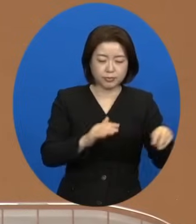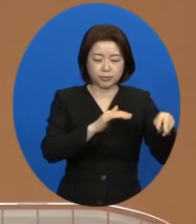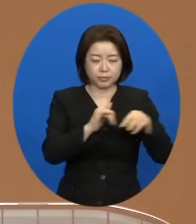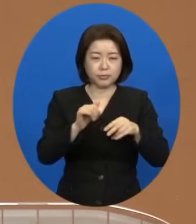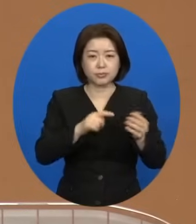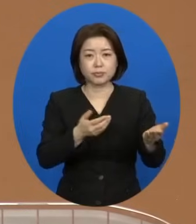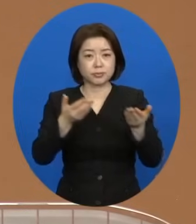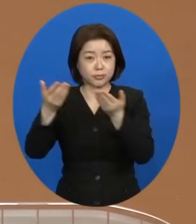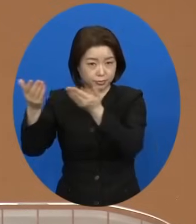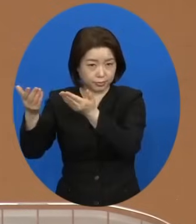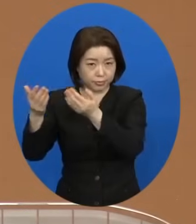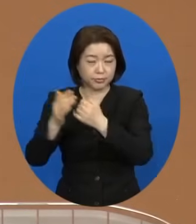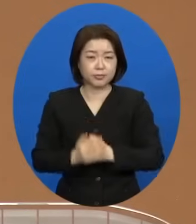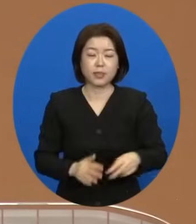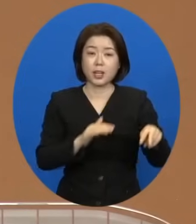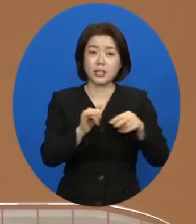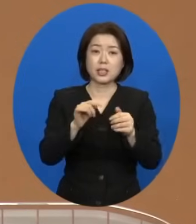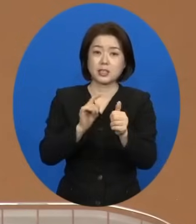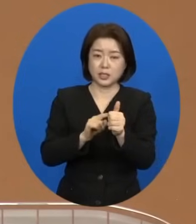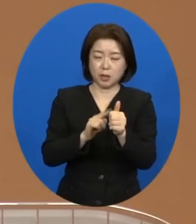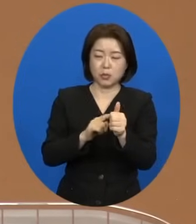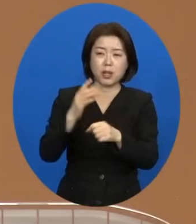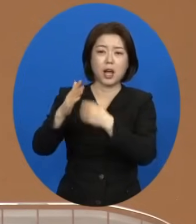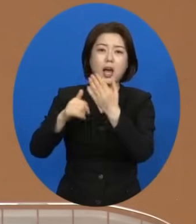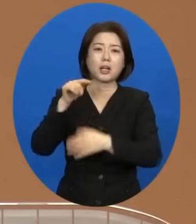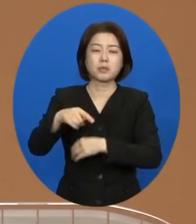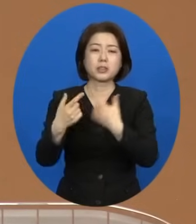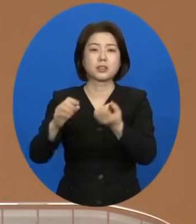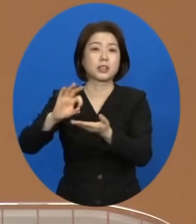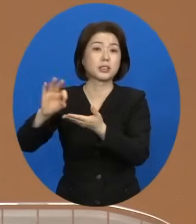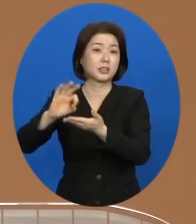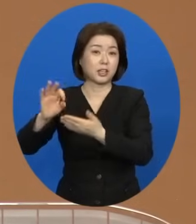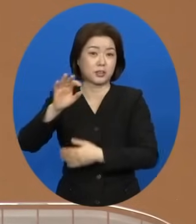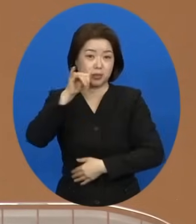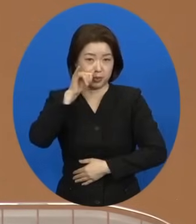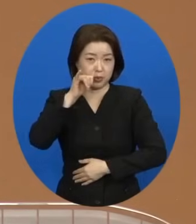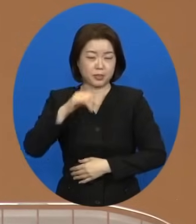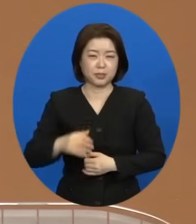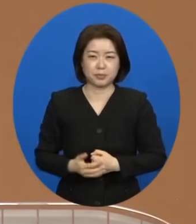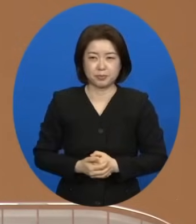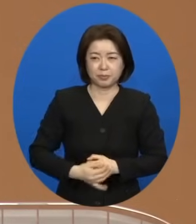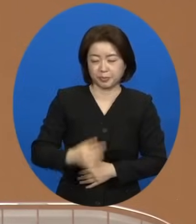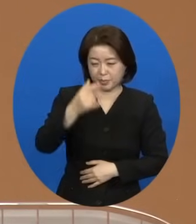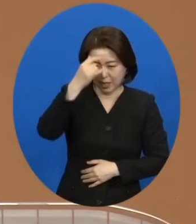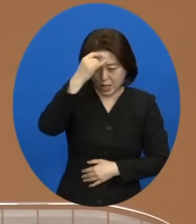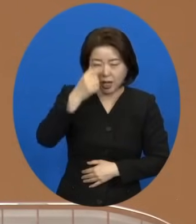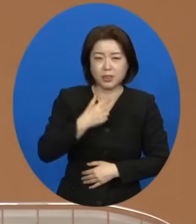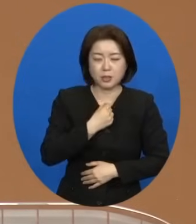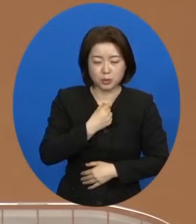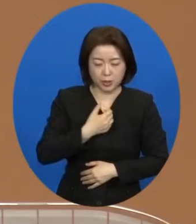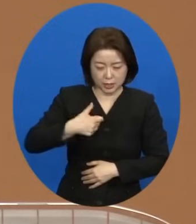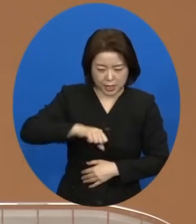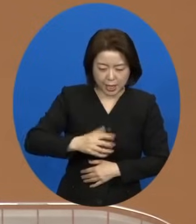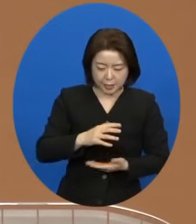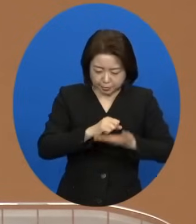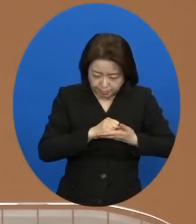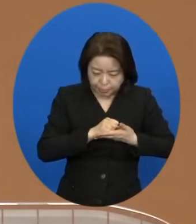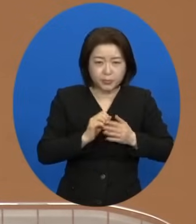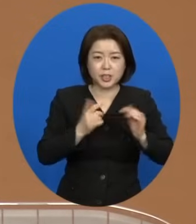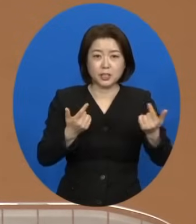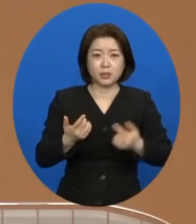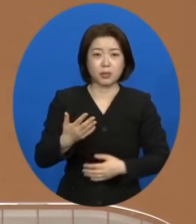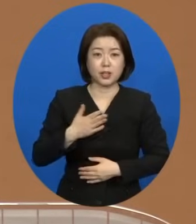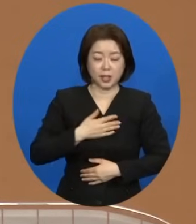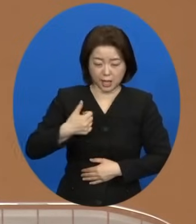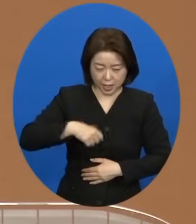드림으로써 사무엘을 하나님께서 그렇게 사용하시는 거예요 한나의 소원은 아들을 갖는게 아니었고 자신의 아들이